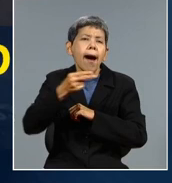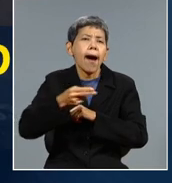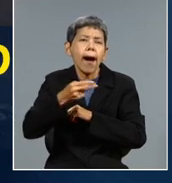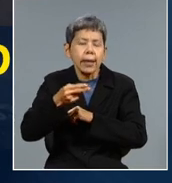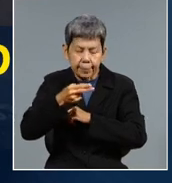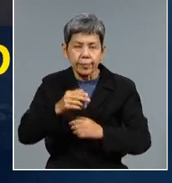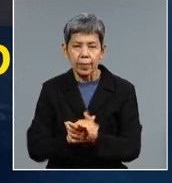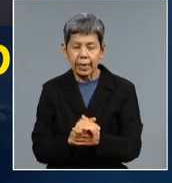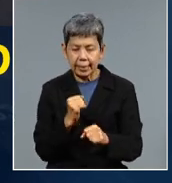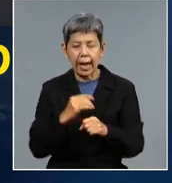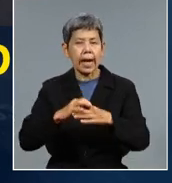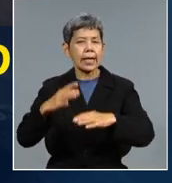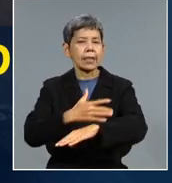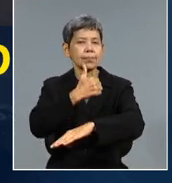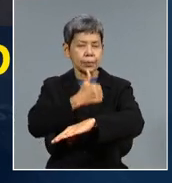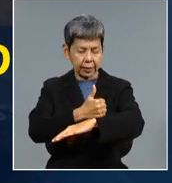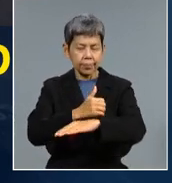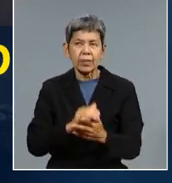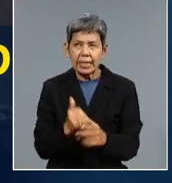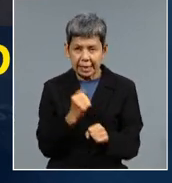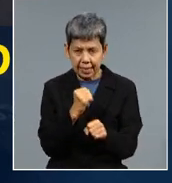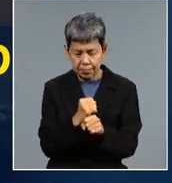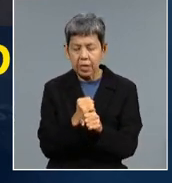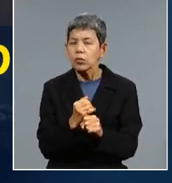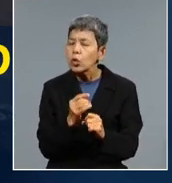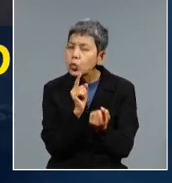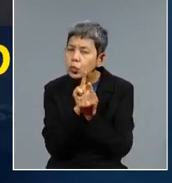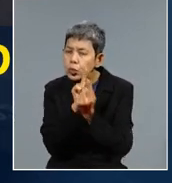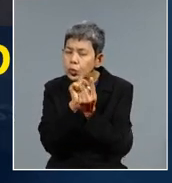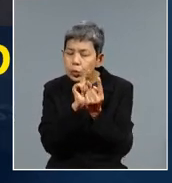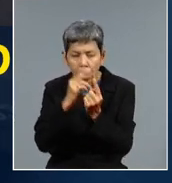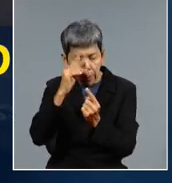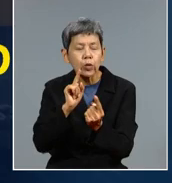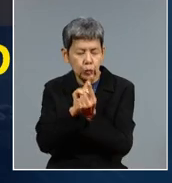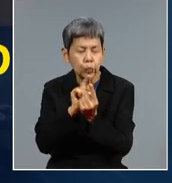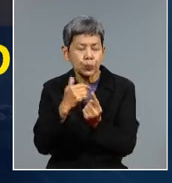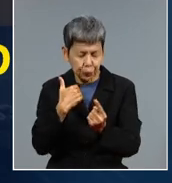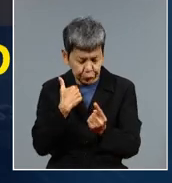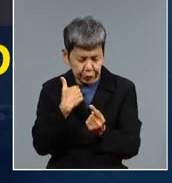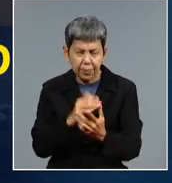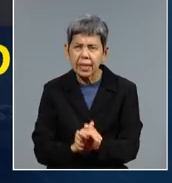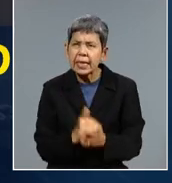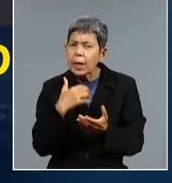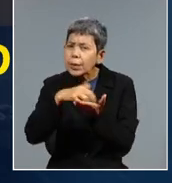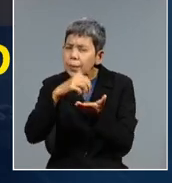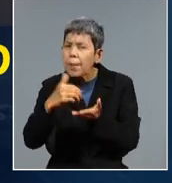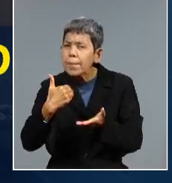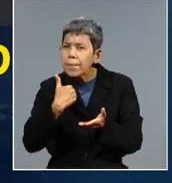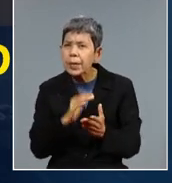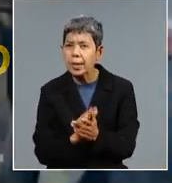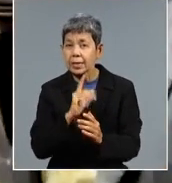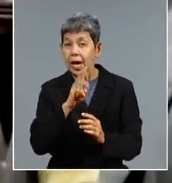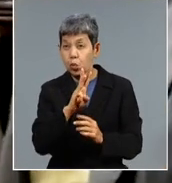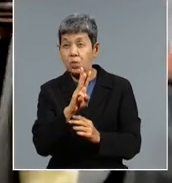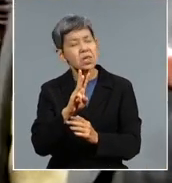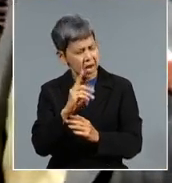ทียนทองนักการเมืองอาวุโสที่มีความคุ้นเคยกับพลเอกประวิตรเป็นอย่างดีมีรายงานข่าวว่านายชัยวุฒิอ